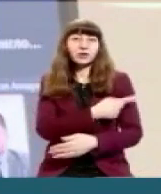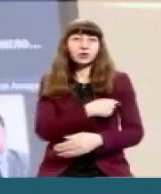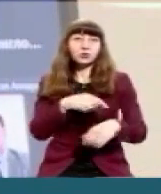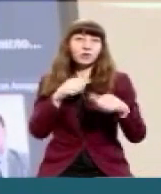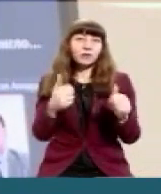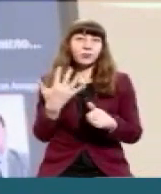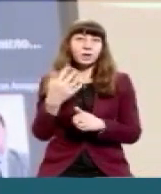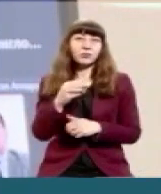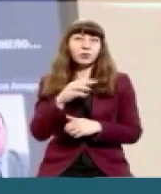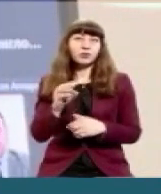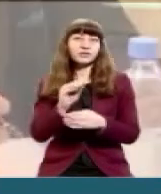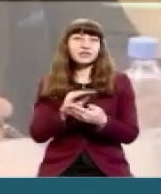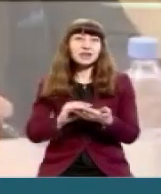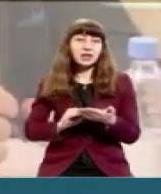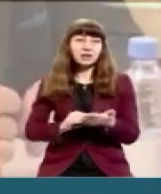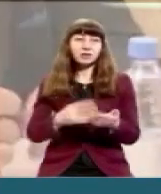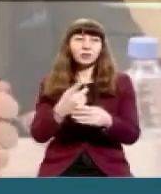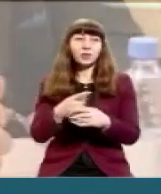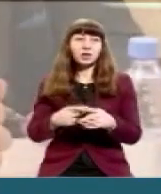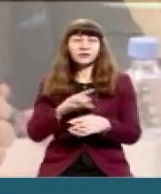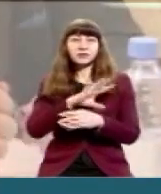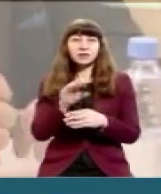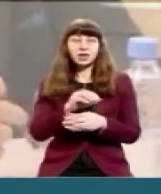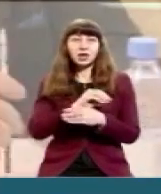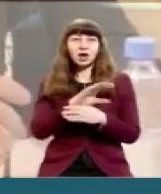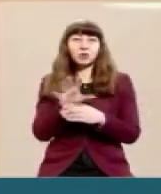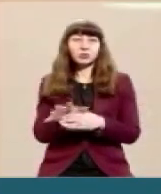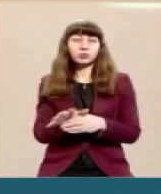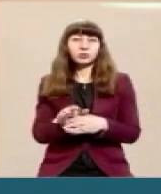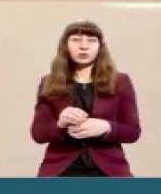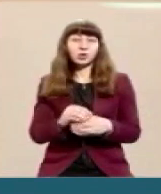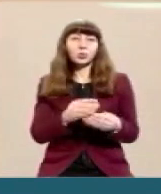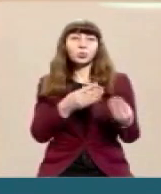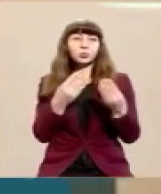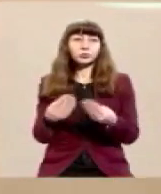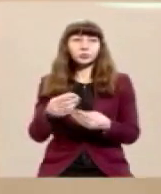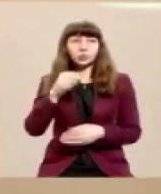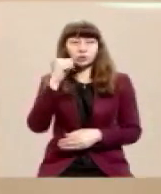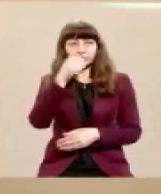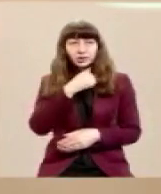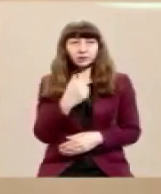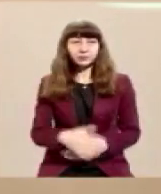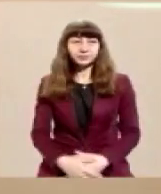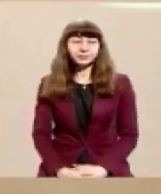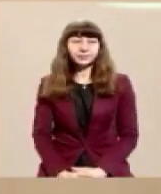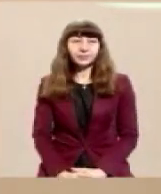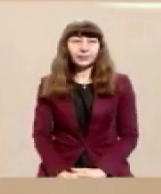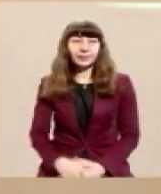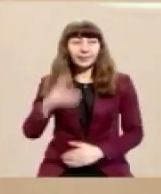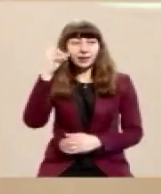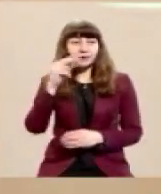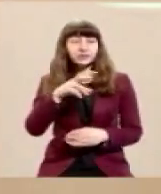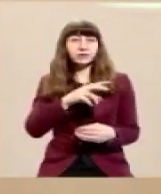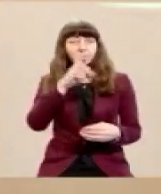оформили 5 миллионов заявок. Это половина от всех оказанных услуг за прошлый год. Количество оказанных госуслуг в области возросло в 2